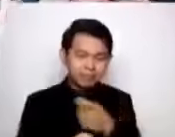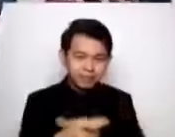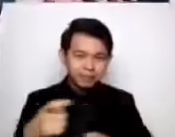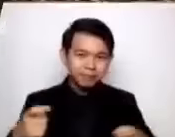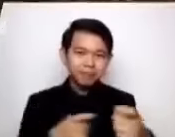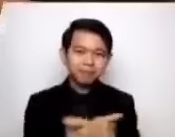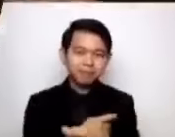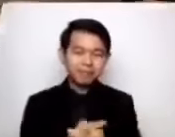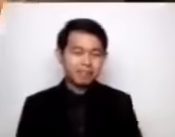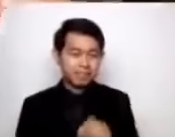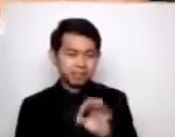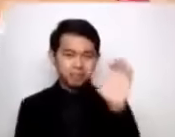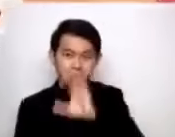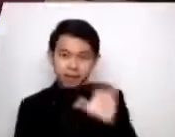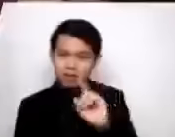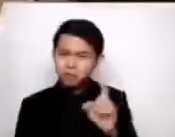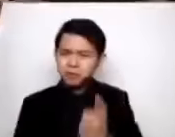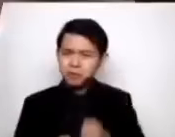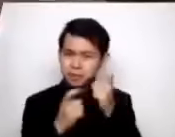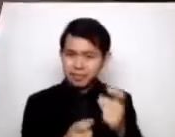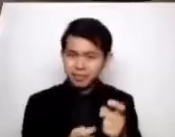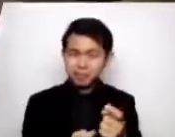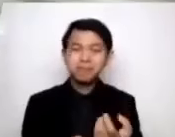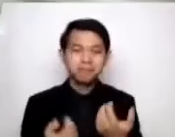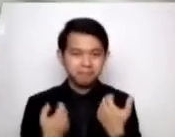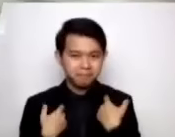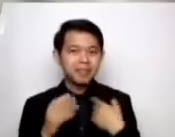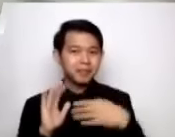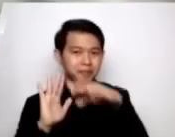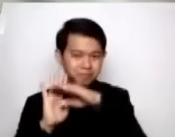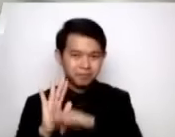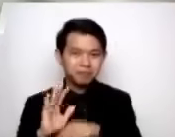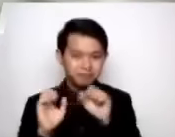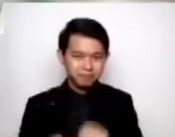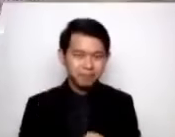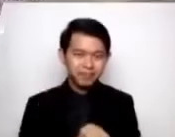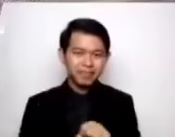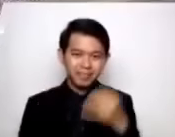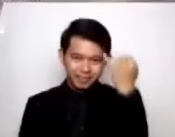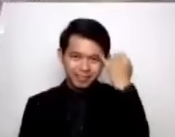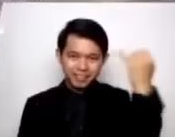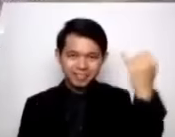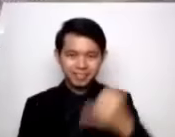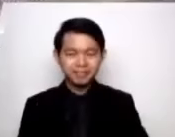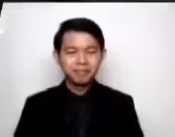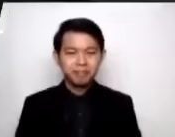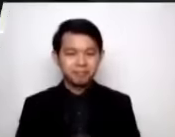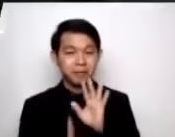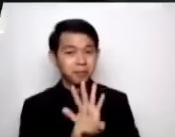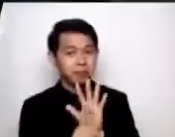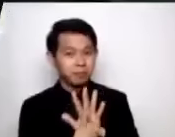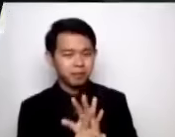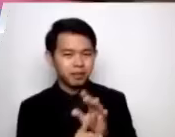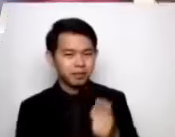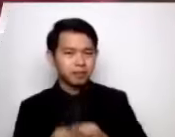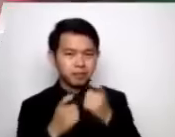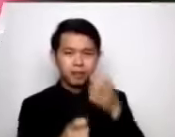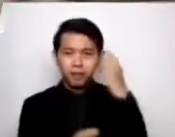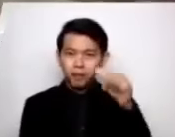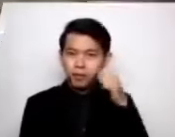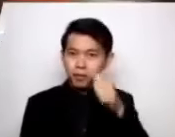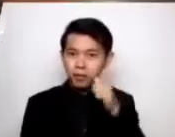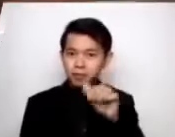pang-giveaway, heto ang ilang maaring pagpilian. Inbound na panregalo sa mga batang babae ang fashionable bags na